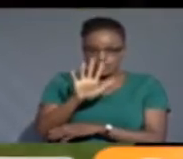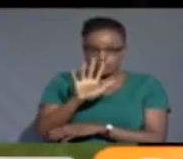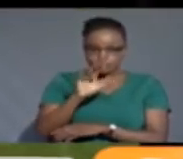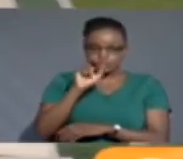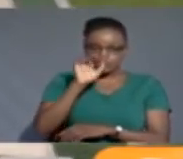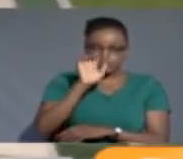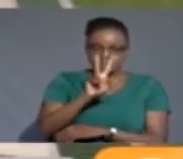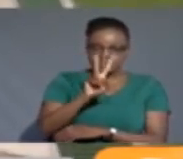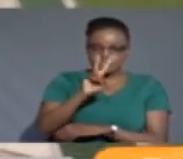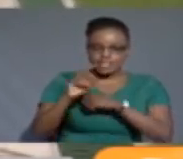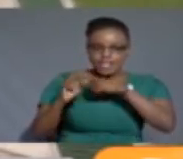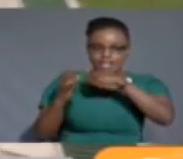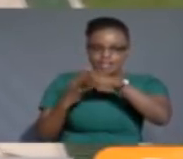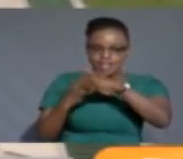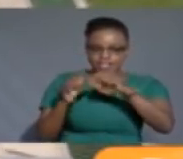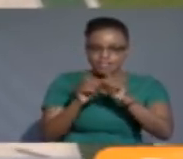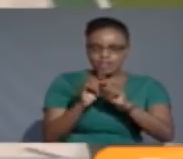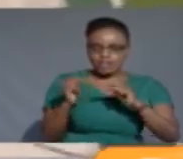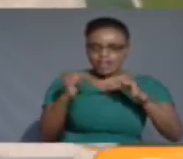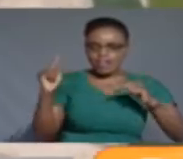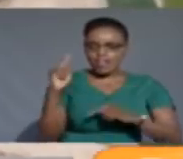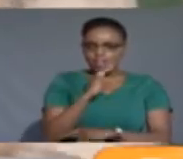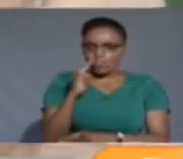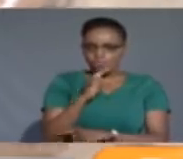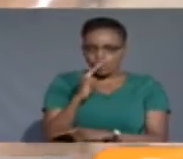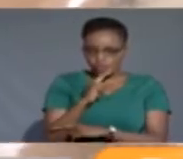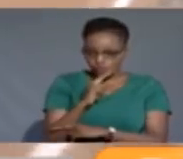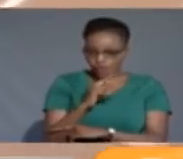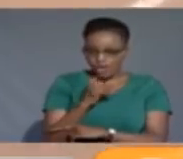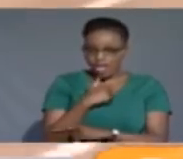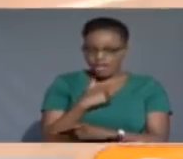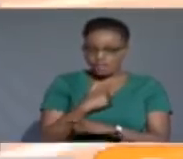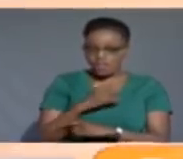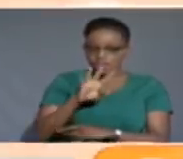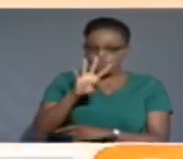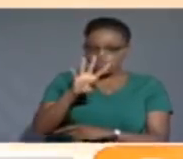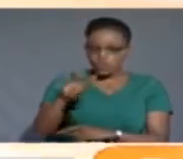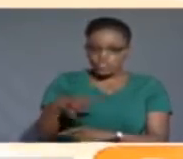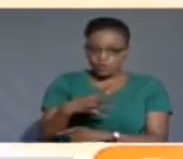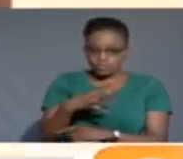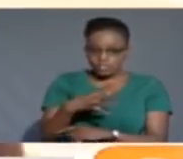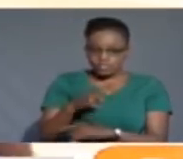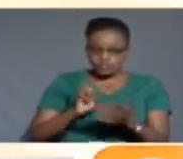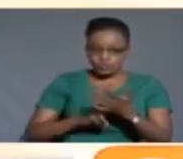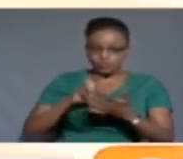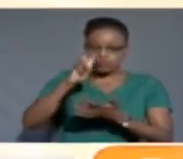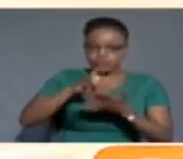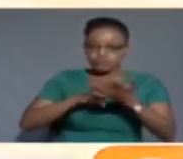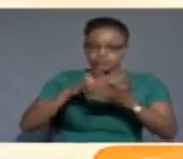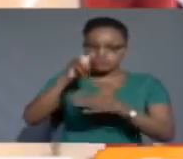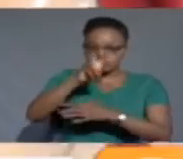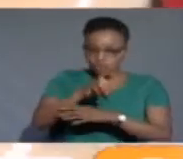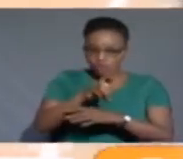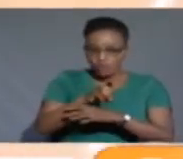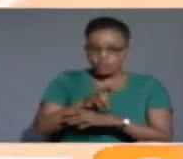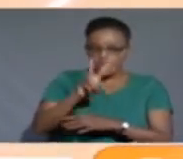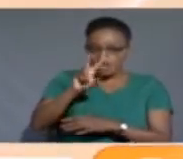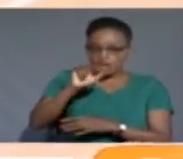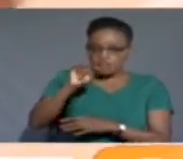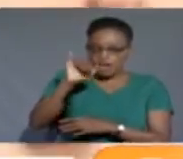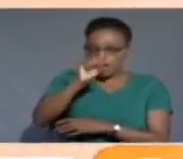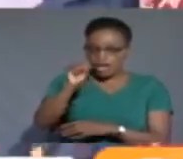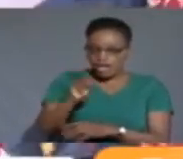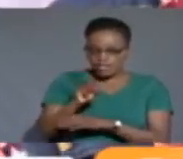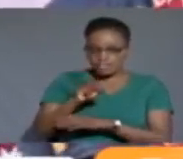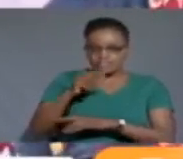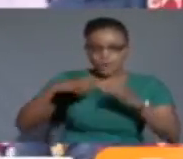28. Hapakuwa na upinzani mkali katika mbio za mita 400 kwa za kuruka viunzi huku Vanes Kerubo